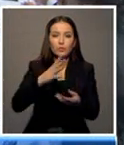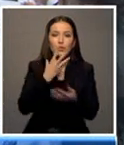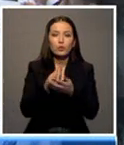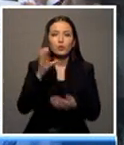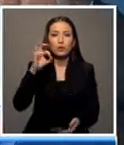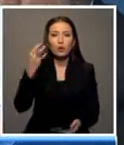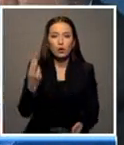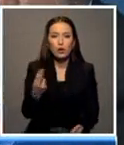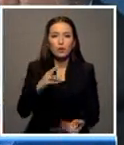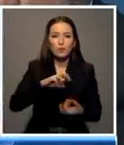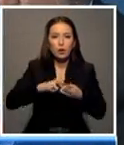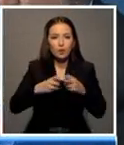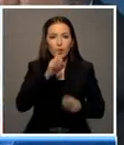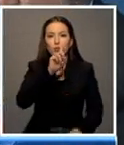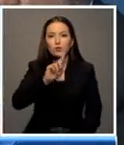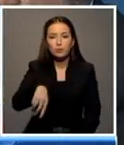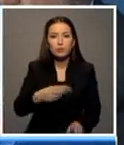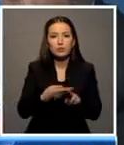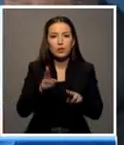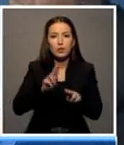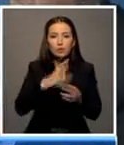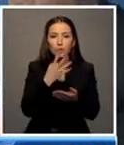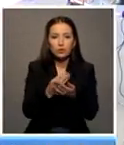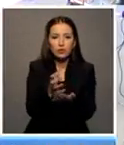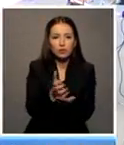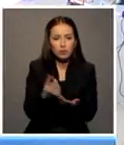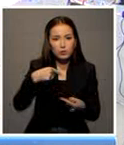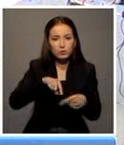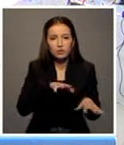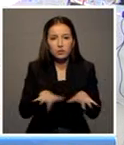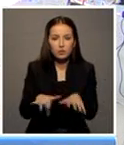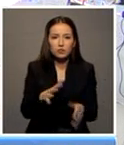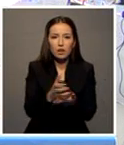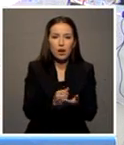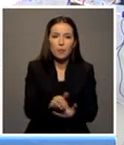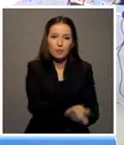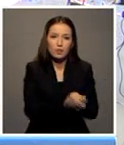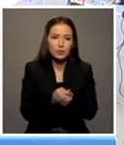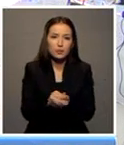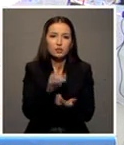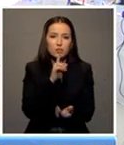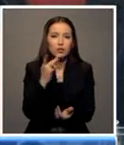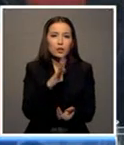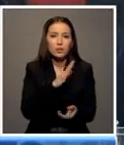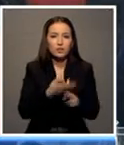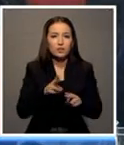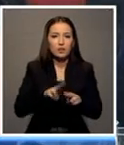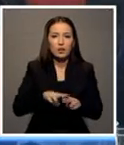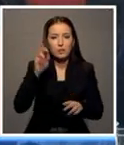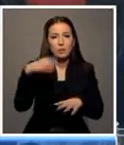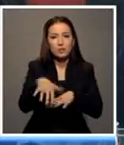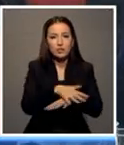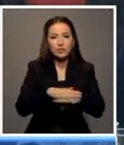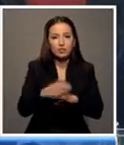саяси қайшылықтар болмайды. Бұл елдің ішкі бірлігін сақтап, тұрақты дамуына негіз болады. Ал бейбітшілік пен тыныштықтың мекеніне айналған